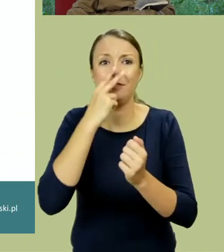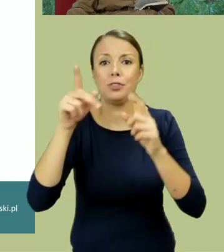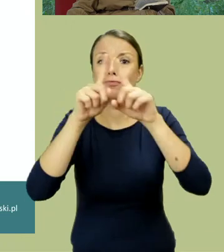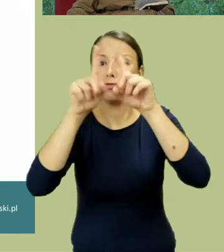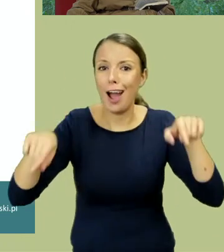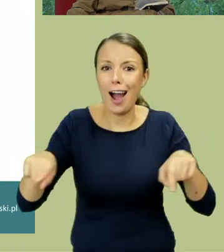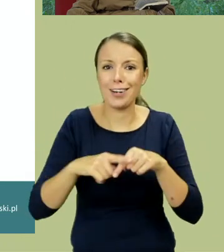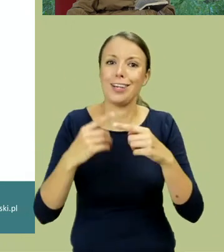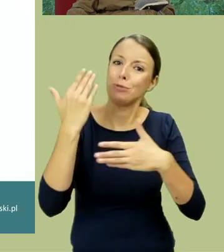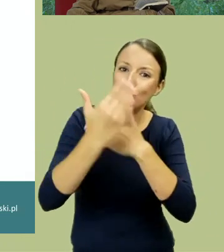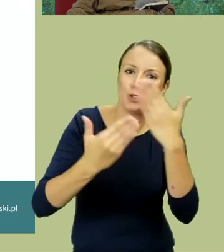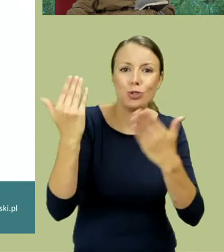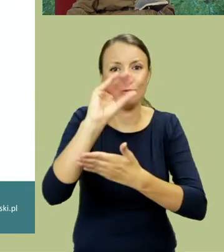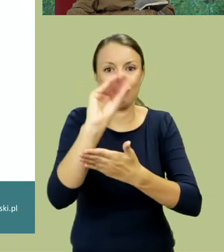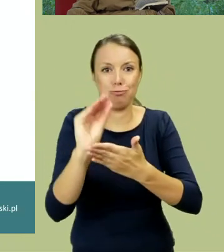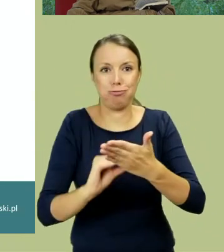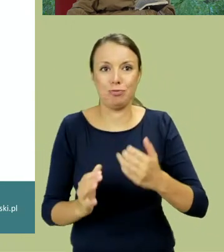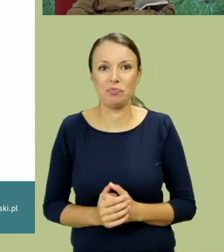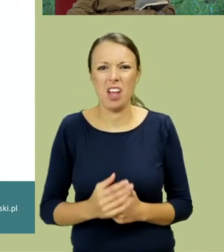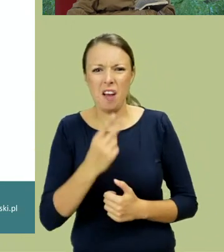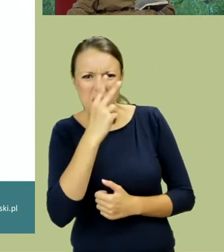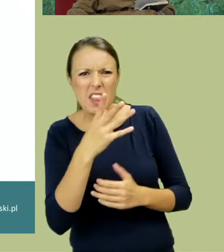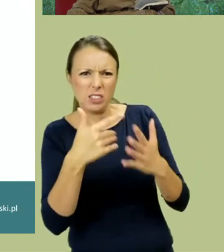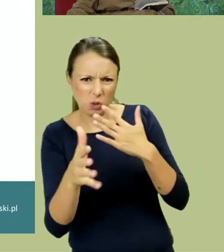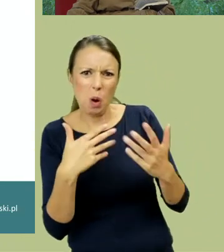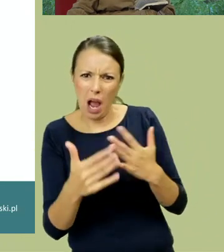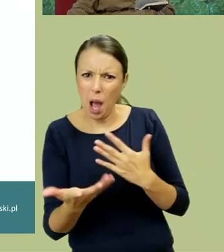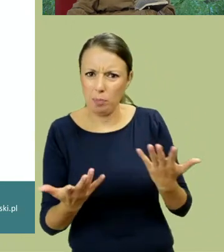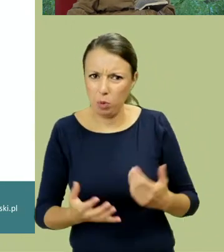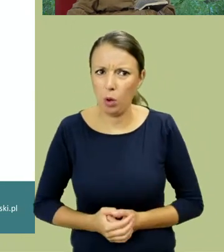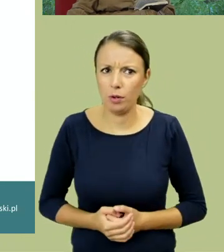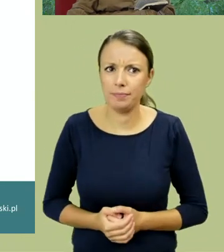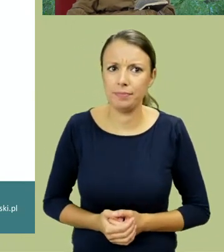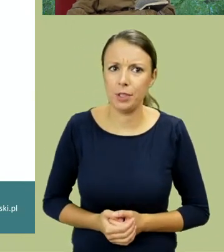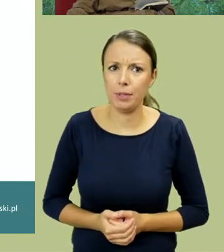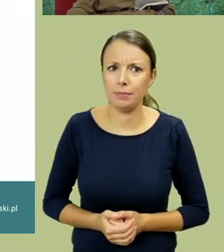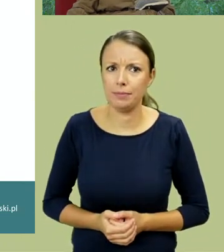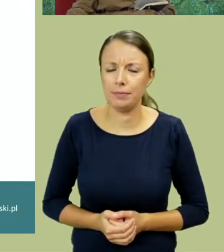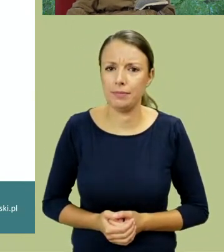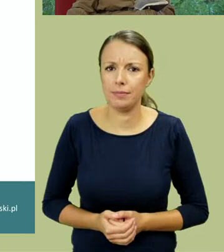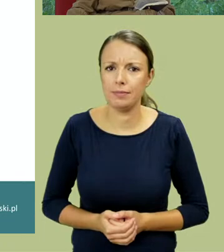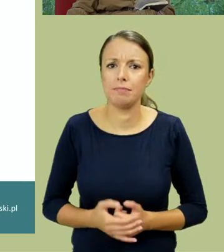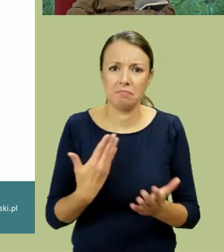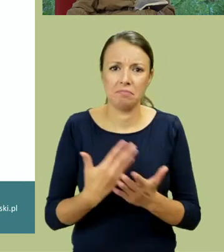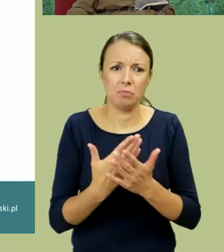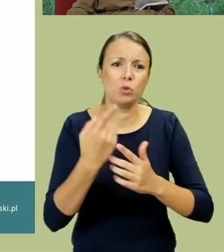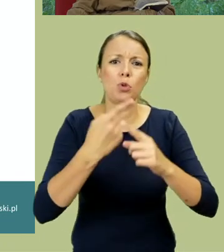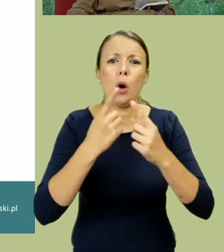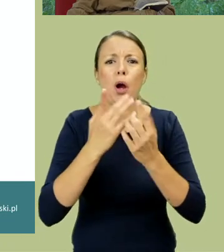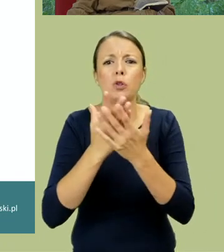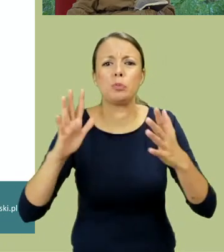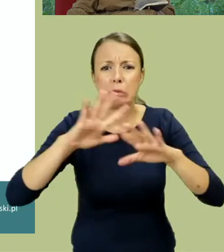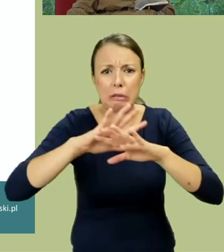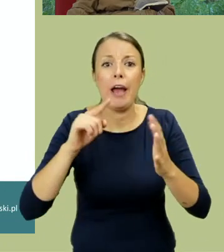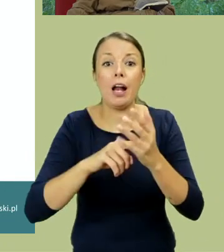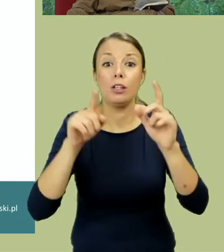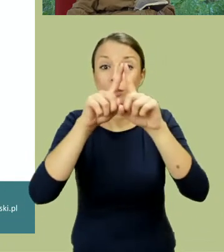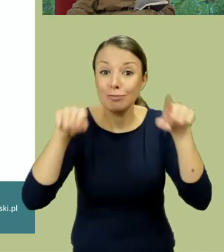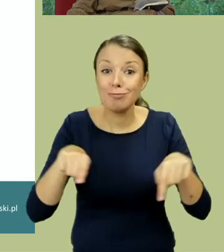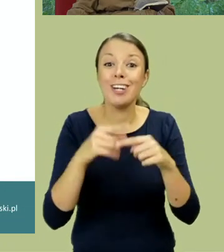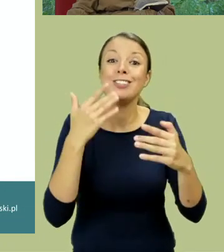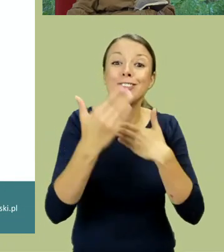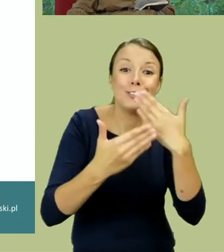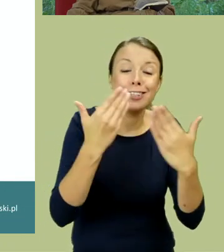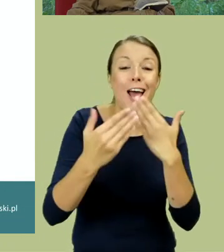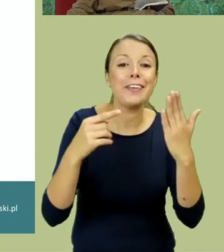Widać niestety ją bardzo słabo, bo troszeczkę już wyblakła, ale jest to laurka, którą dla swojej mamy